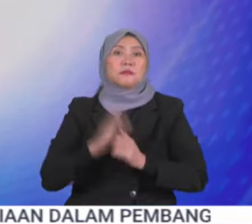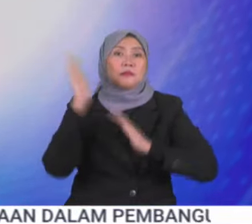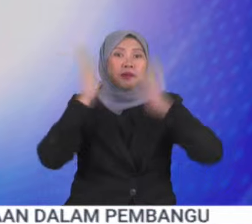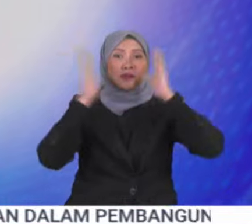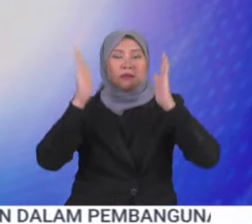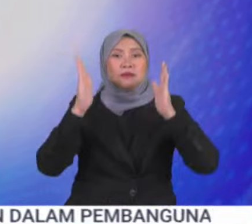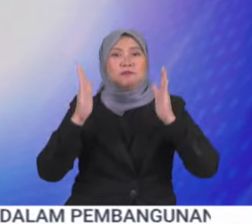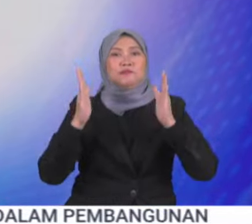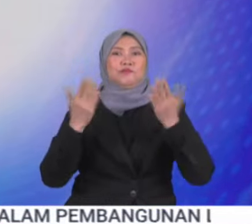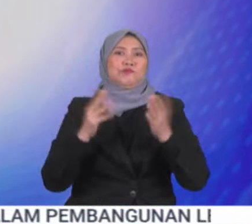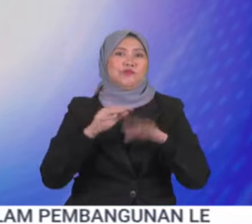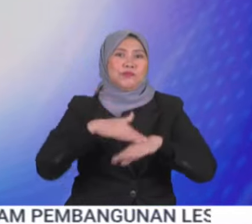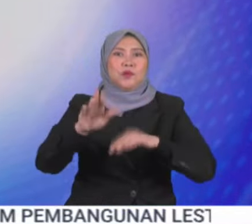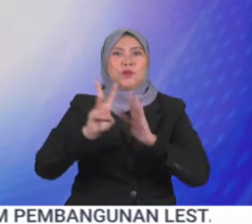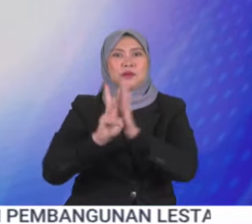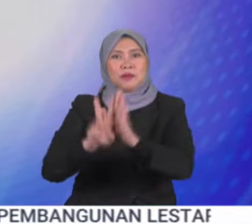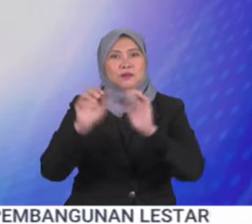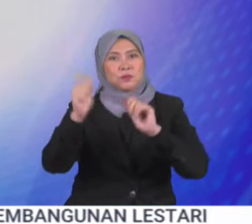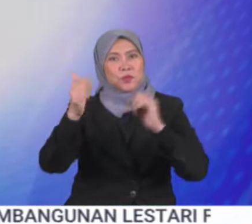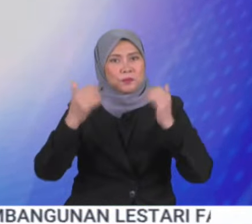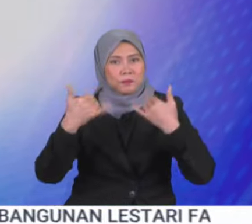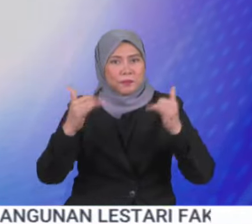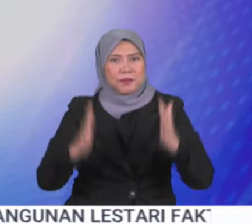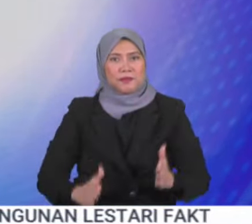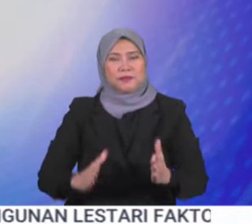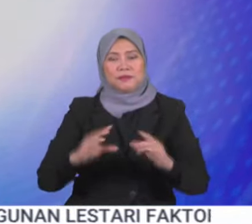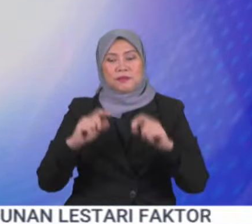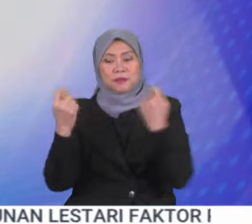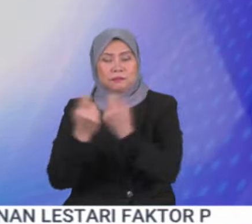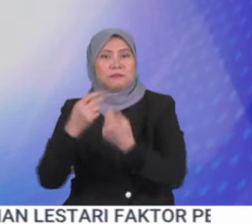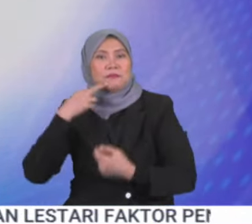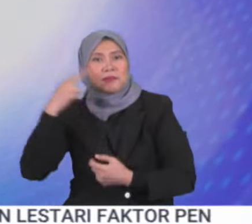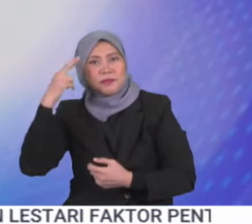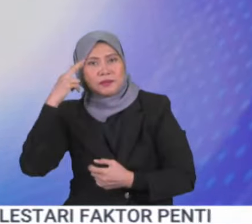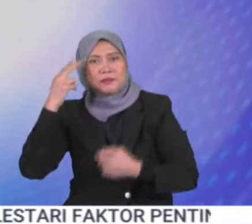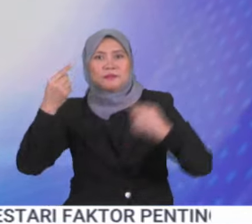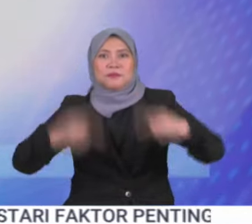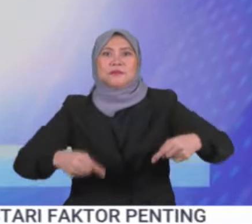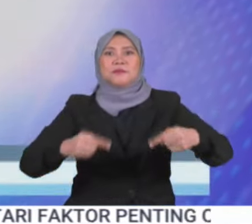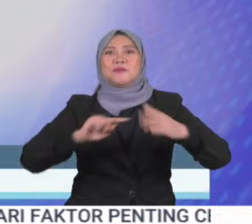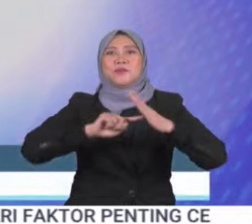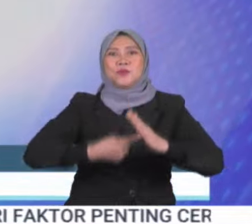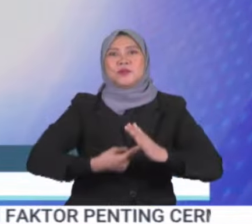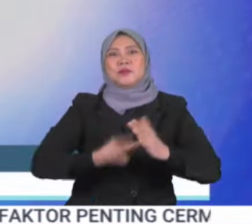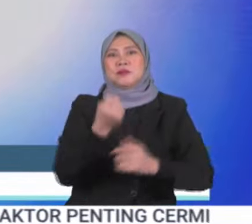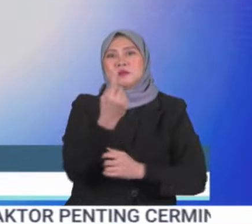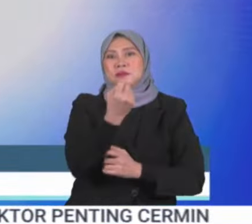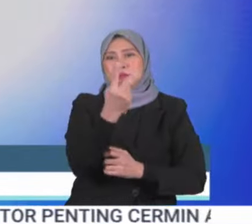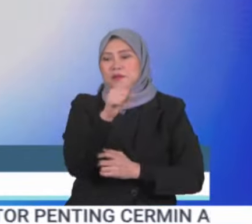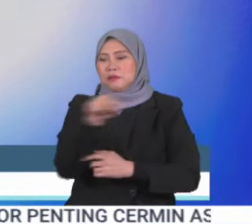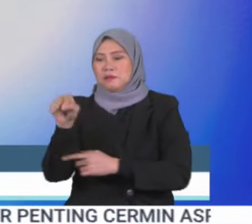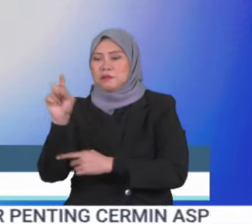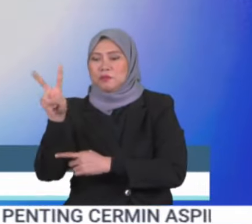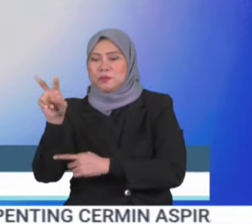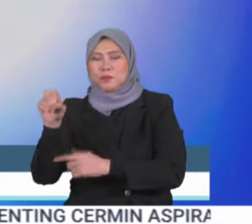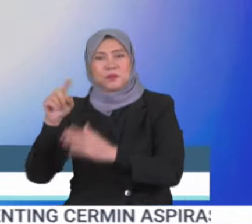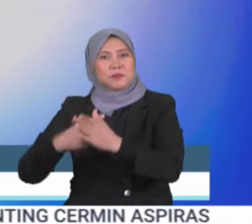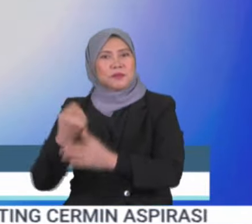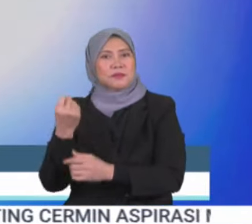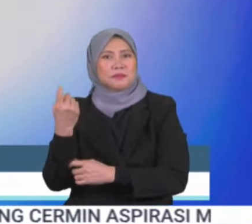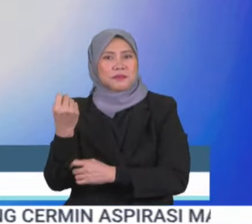daripada skuad remaja untuk melengkapkan senarai 20 pemain bagi menghadapi saingan yang bermula pada 11 hingga 20 November